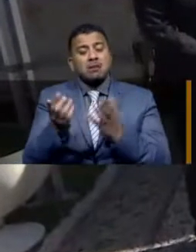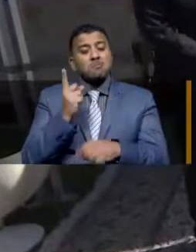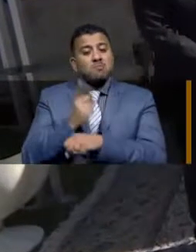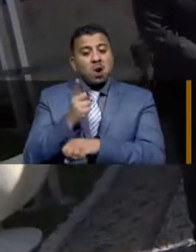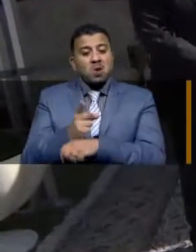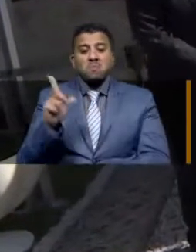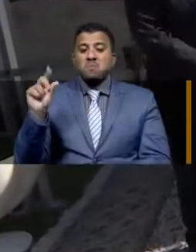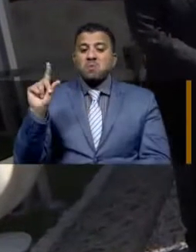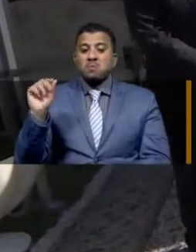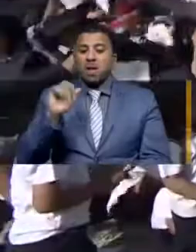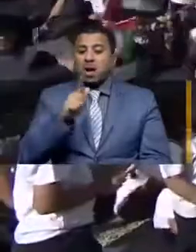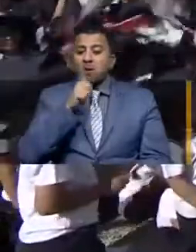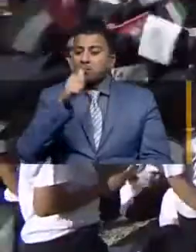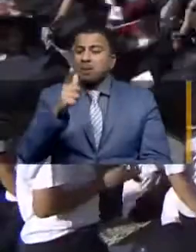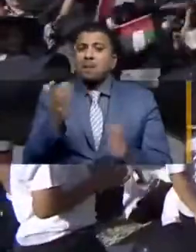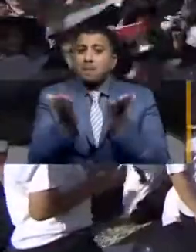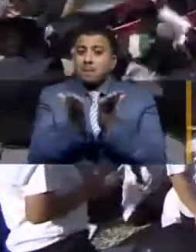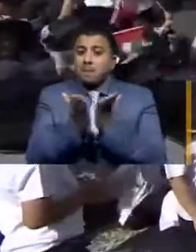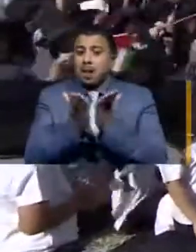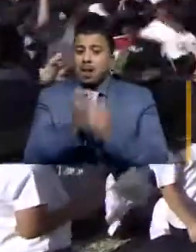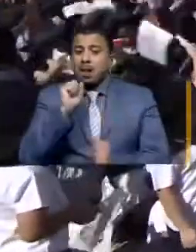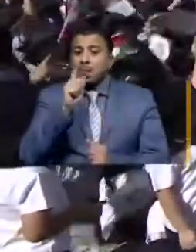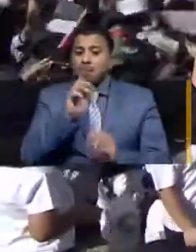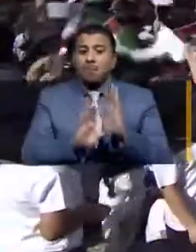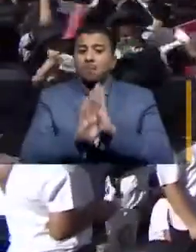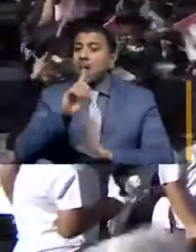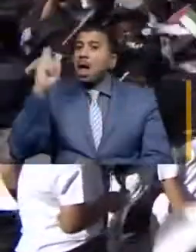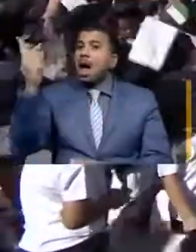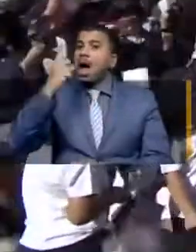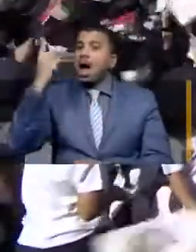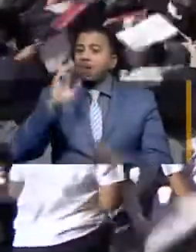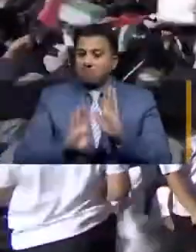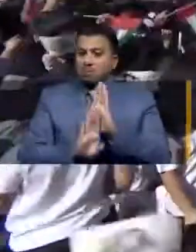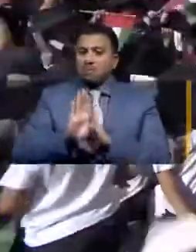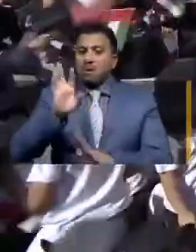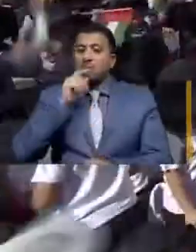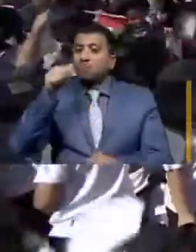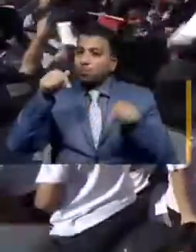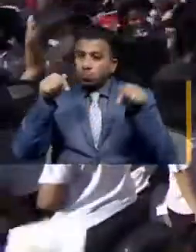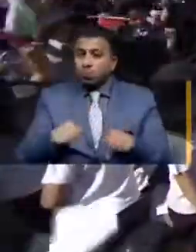والتدريسية التي أوصلت المدرسة إلى مصاف المدارس العالمية، حيث